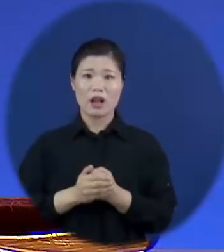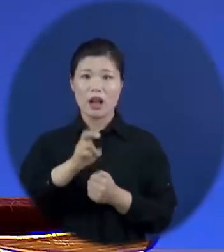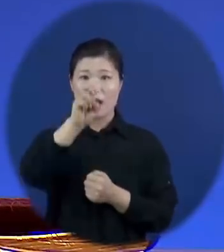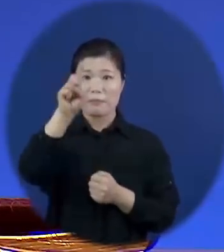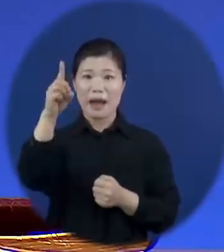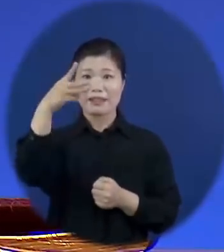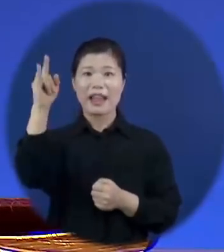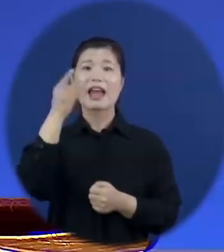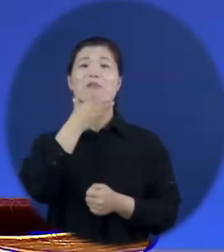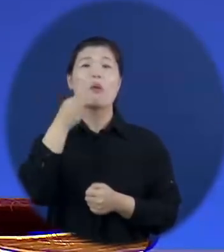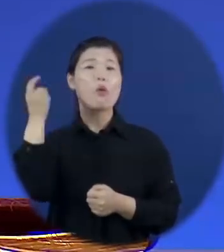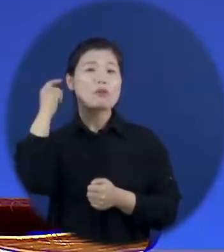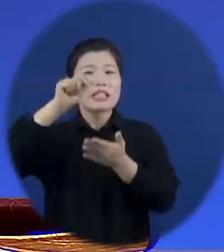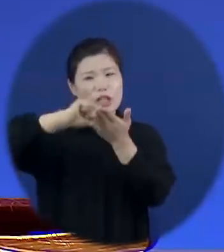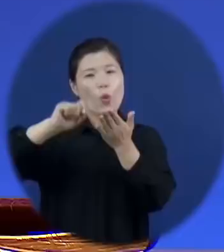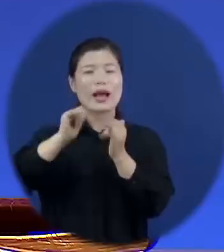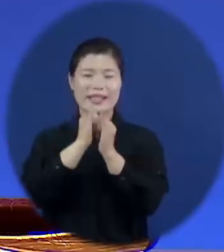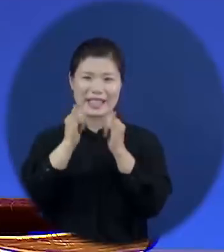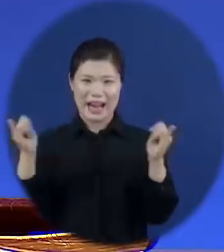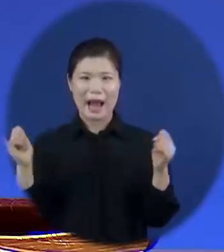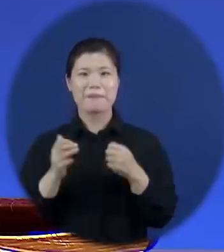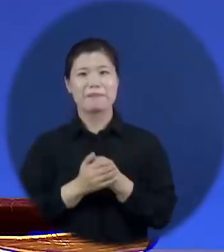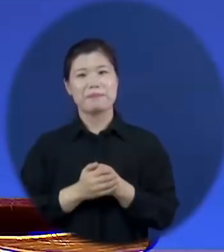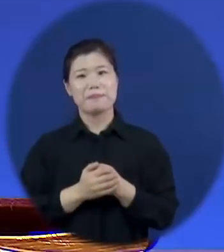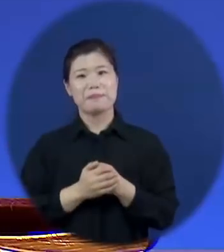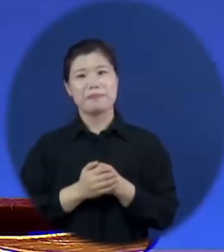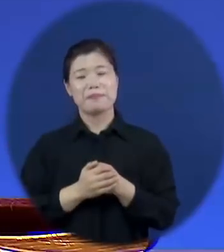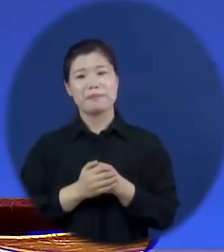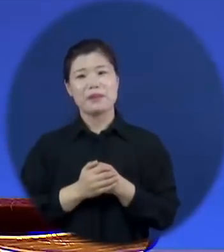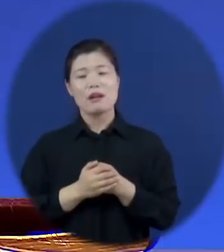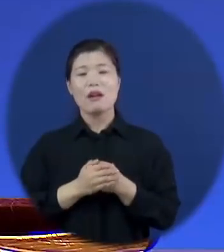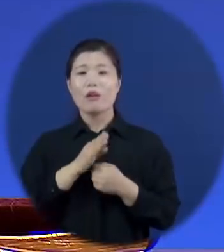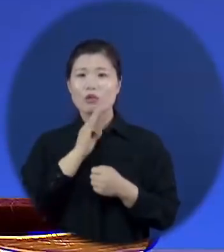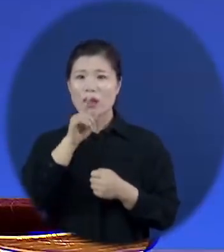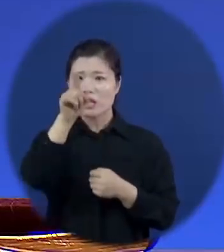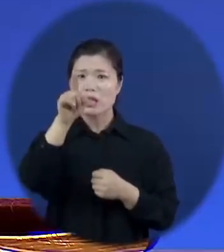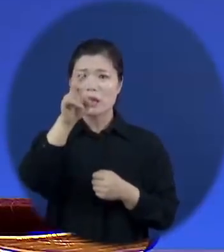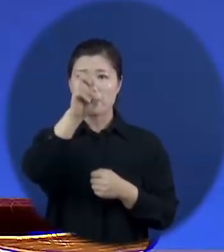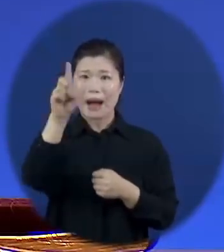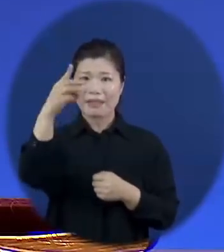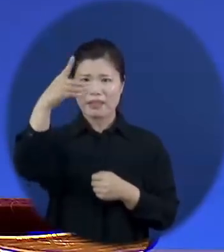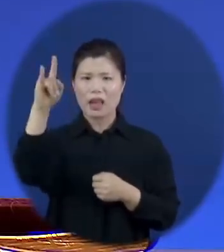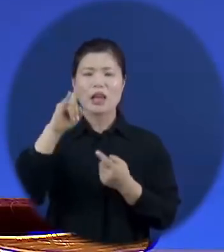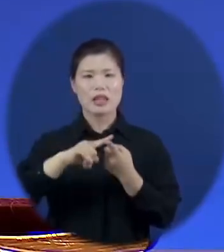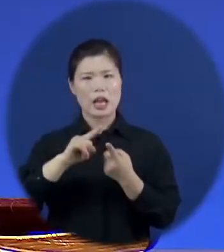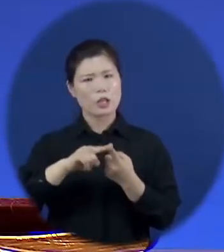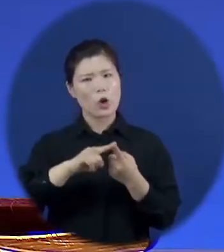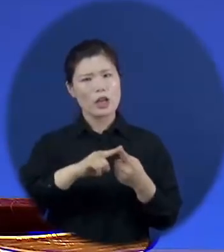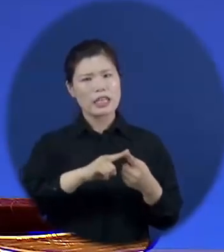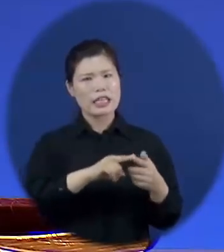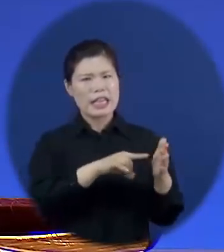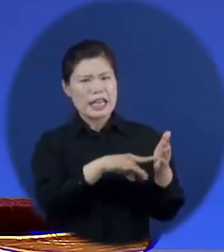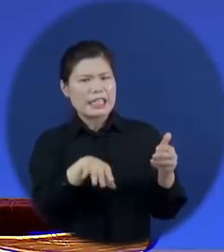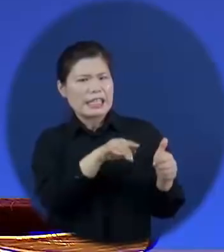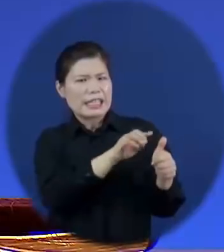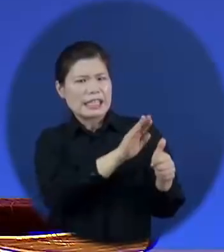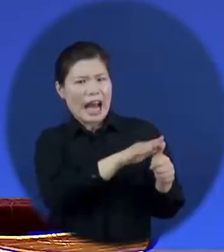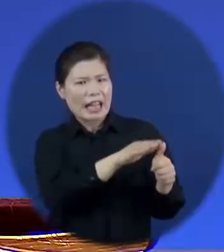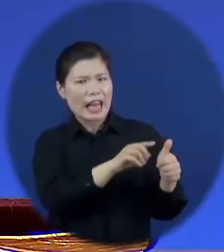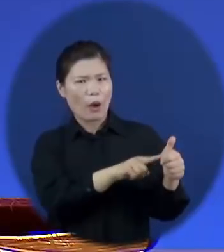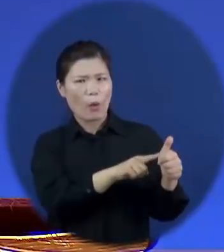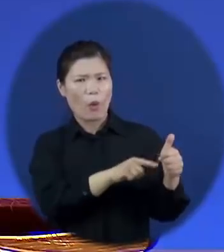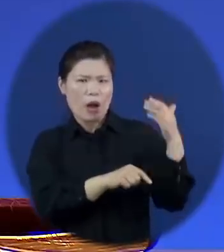마태는 훗날 마태복음을 기록한 사람이죠. 삭개오는 분명 마태를 알고 있었을 것입니다. 같은